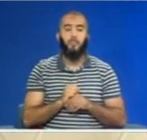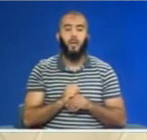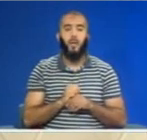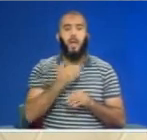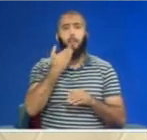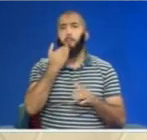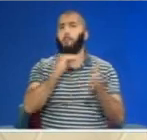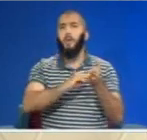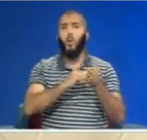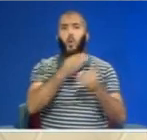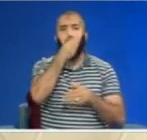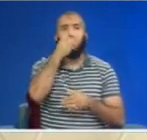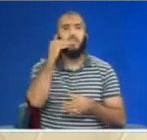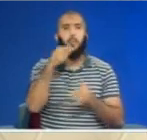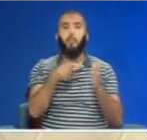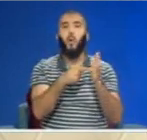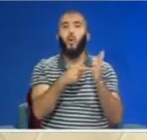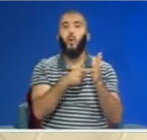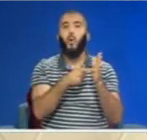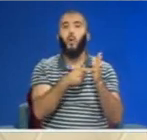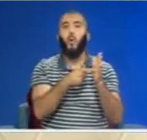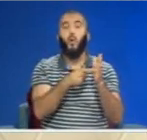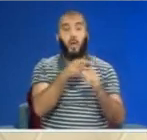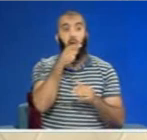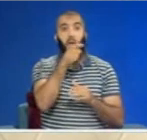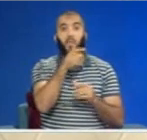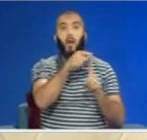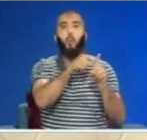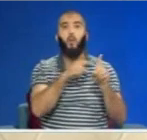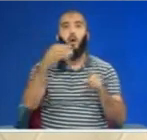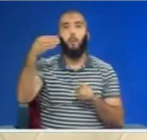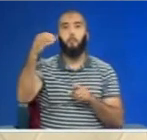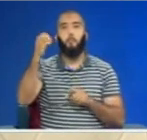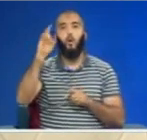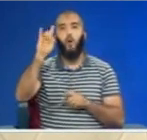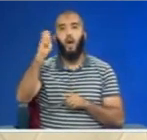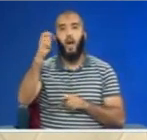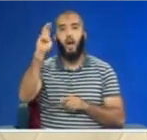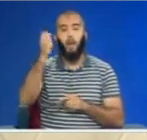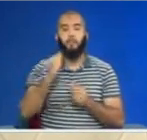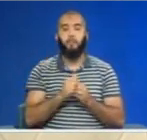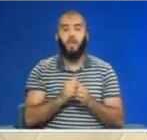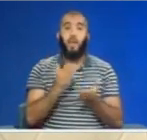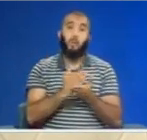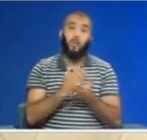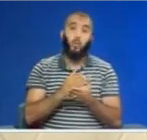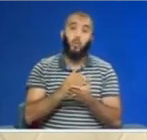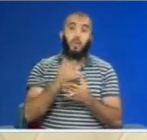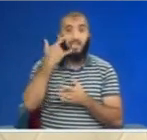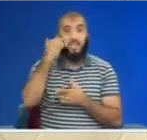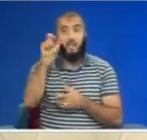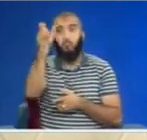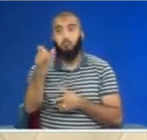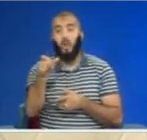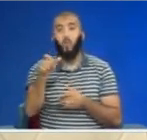إلا الشهر شهر رمضان، أما ما يصومه الإنسان خارج رمضان إما أن يكون كفارة أو دين، وإما